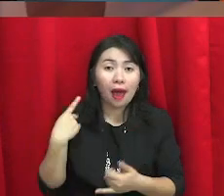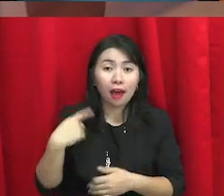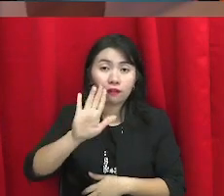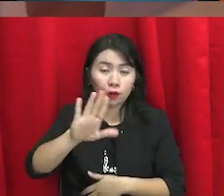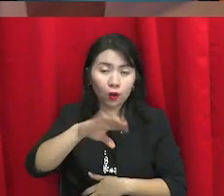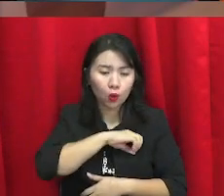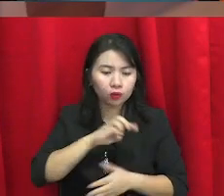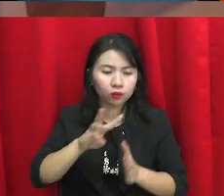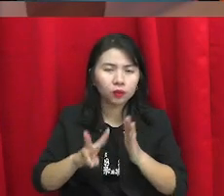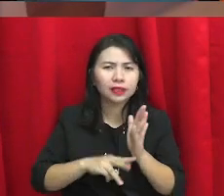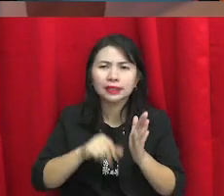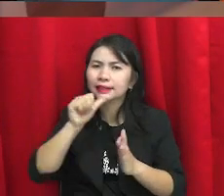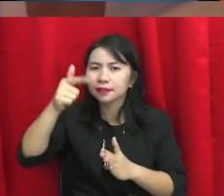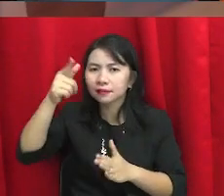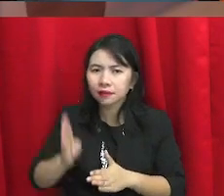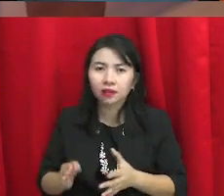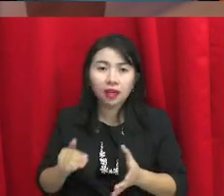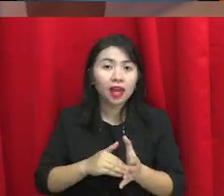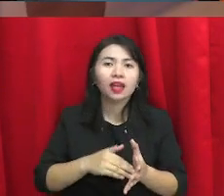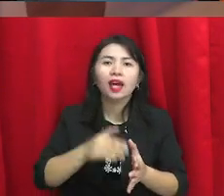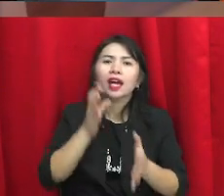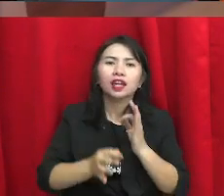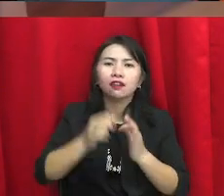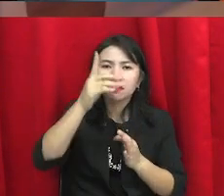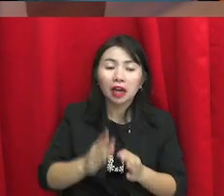pagka hindi yun binigay ng Diyos, masama loob mo.